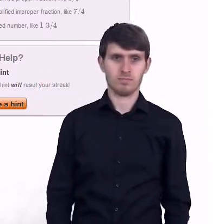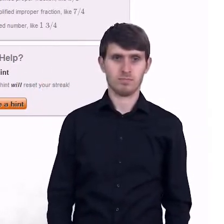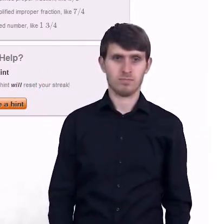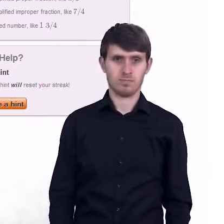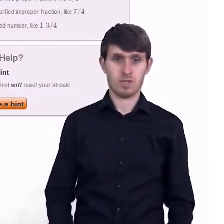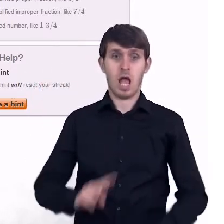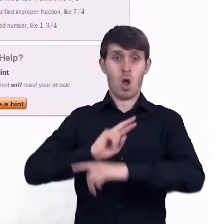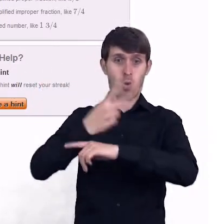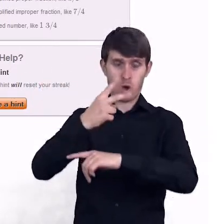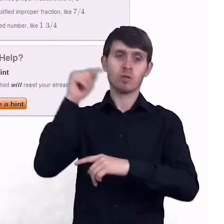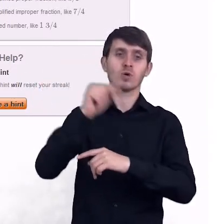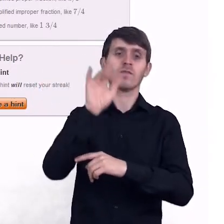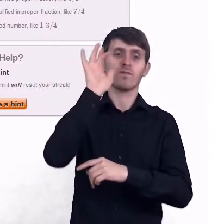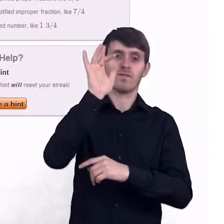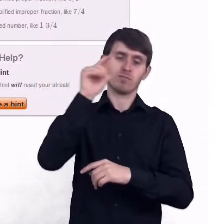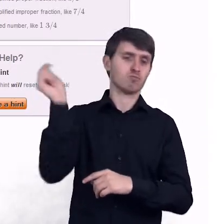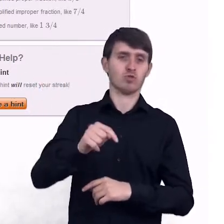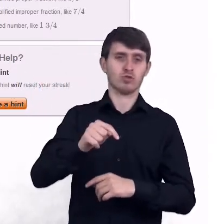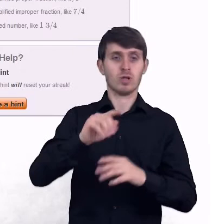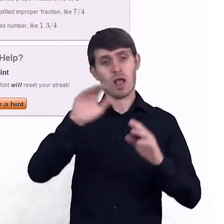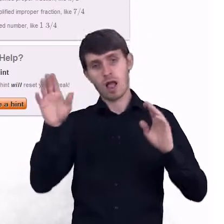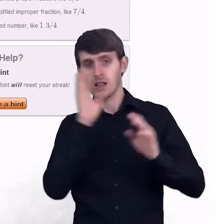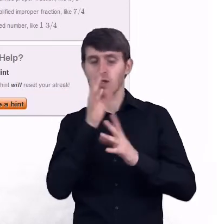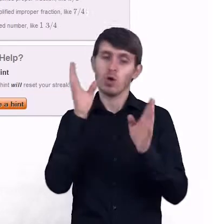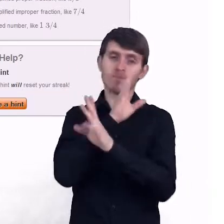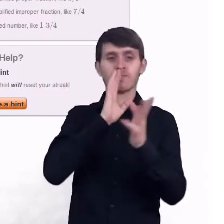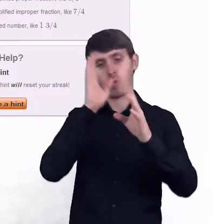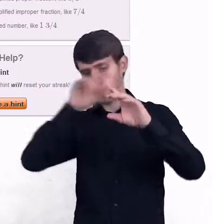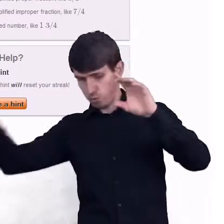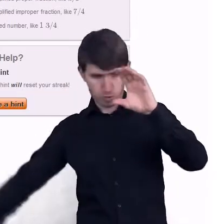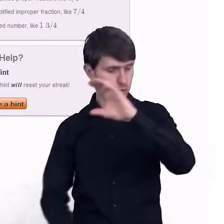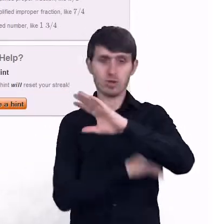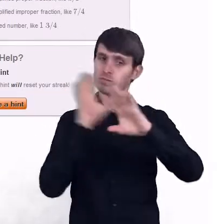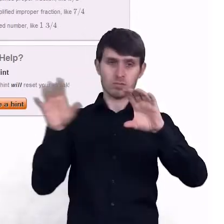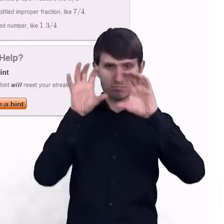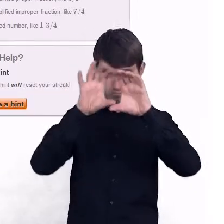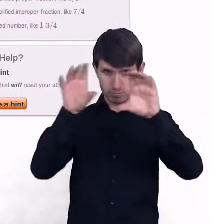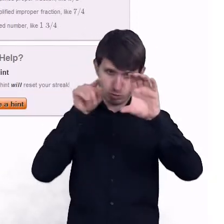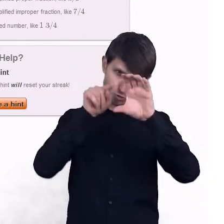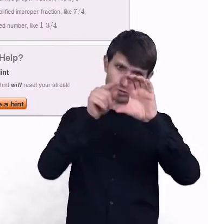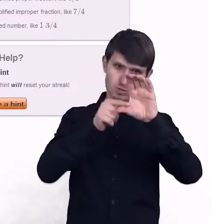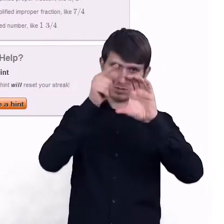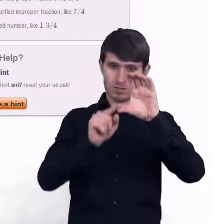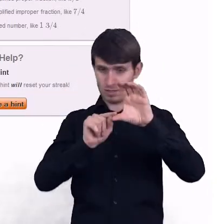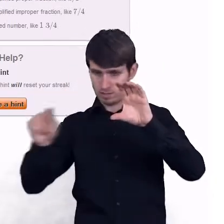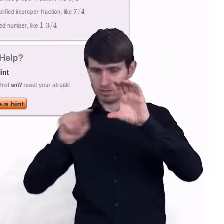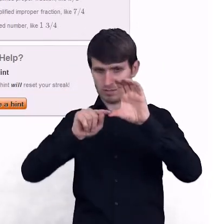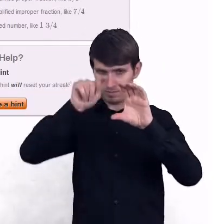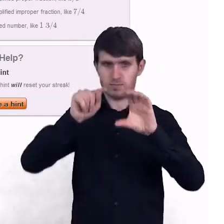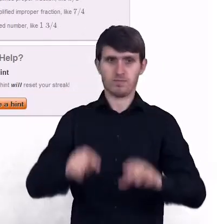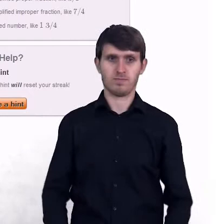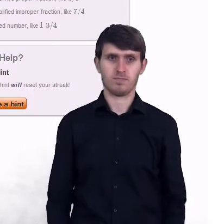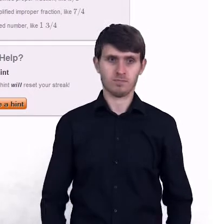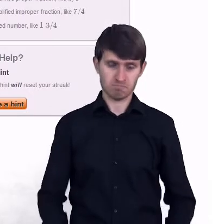zróbmy to te krawędź ustawiamy na tej linii obracamy może jeszcze trochę